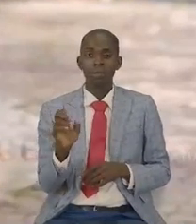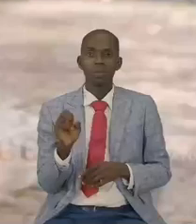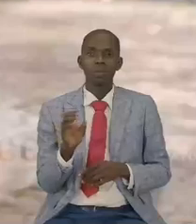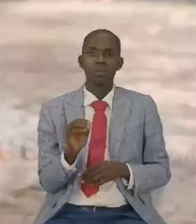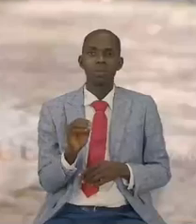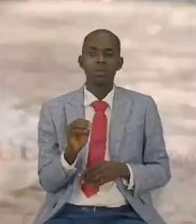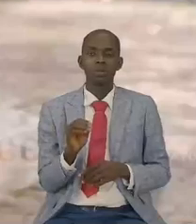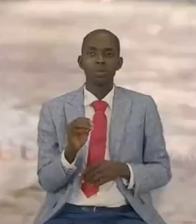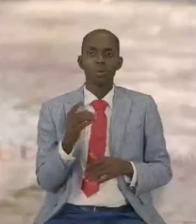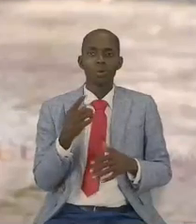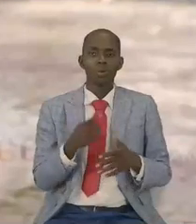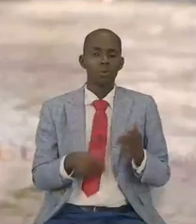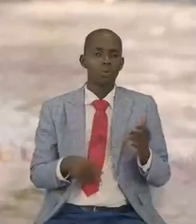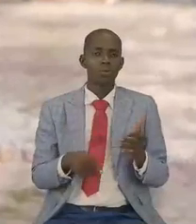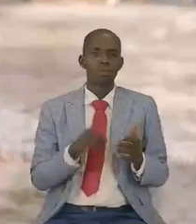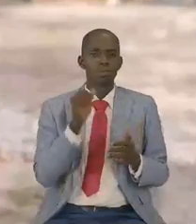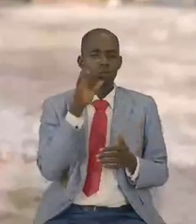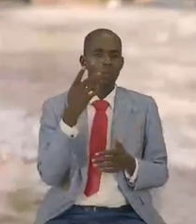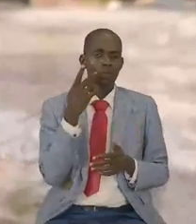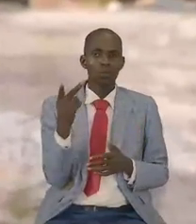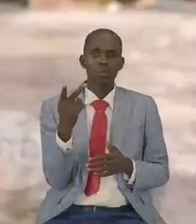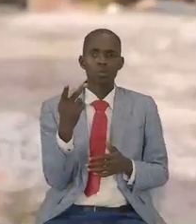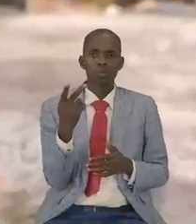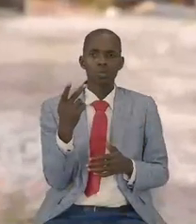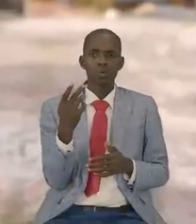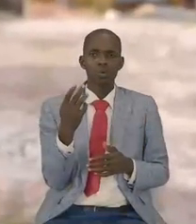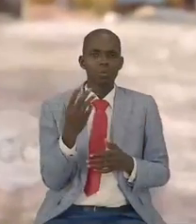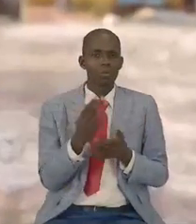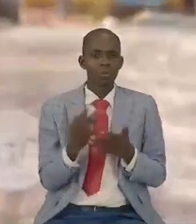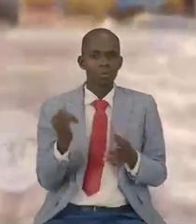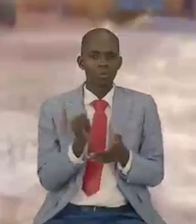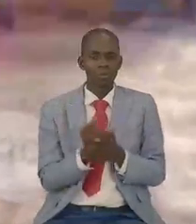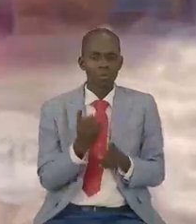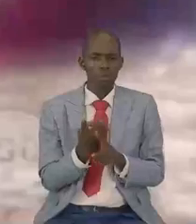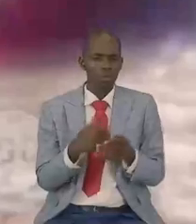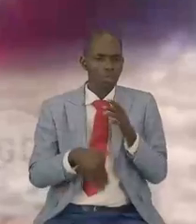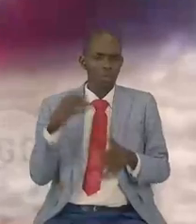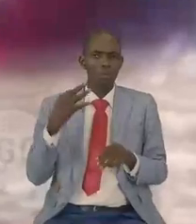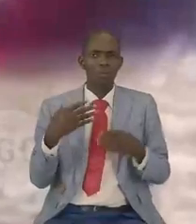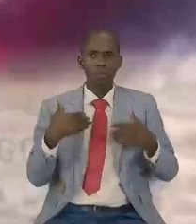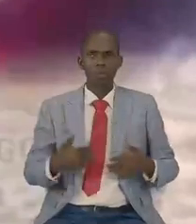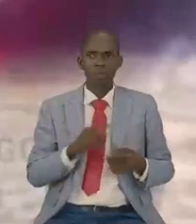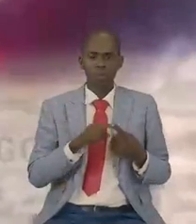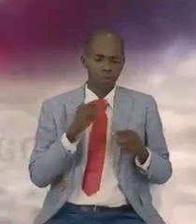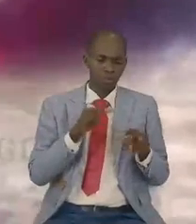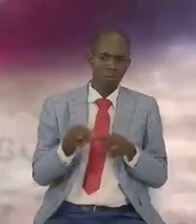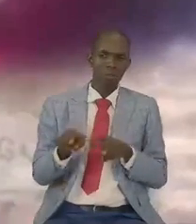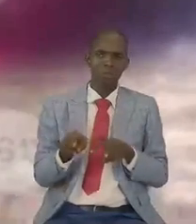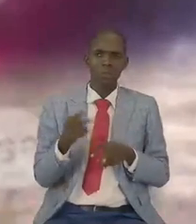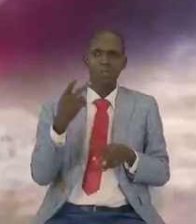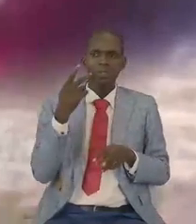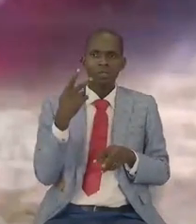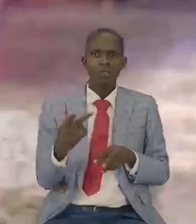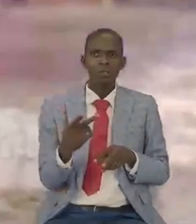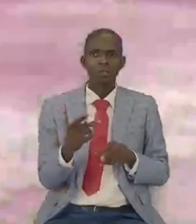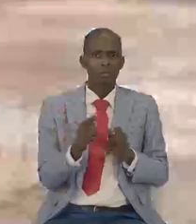Ce que j'ai vu, quelque chose est tombé beau de mon corps. Quand j'ai regardé par terre, j'ai vu une